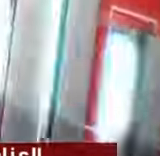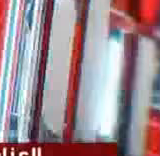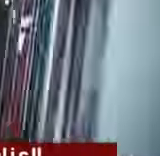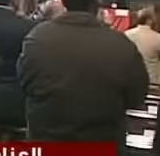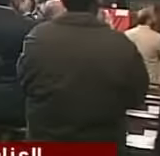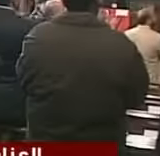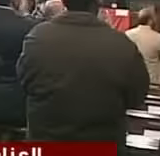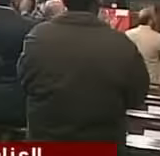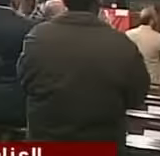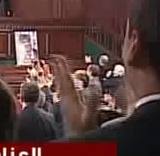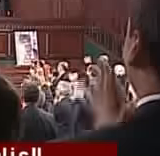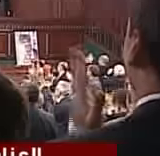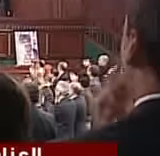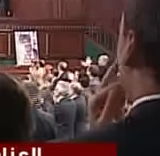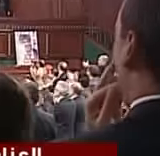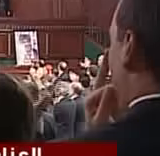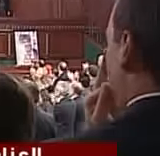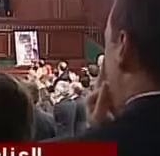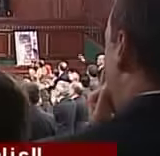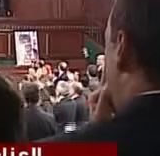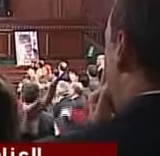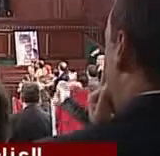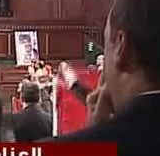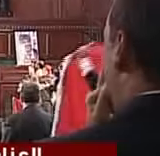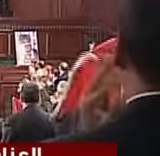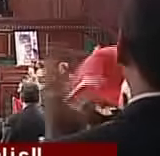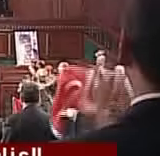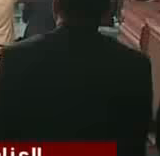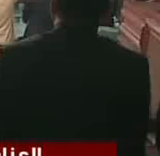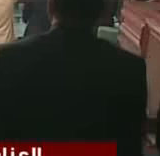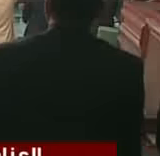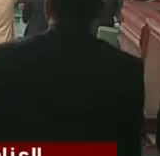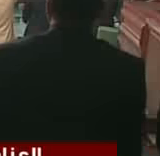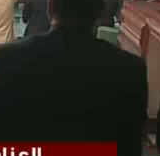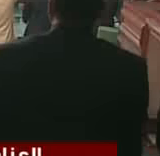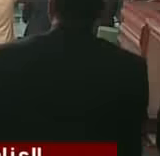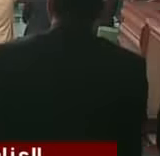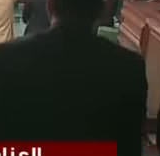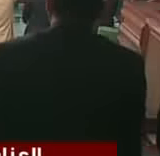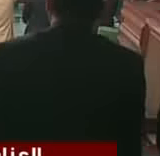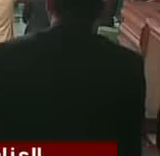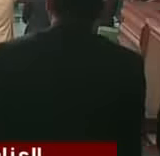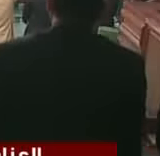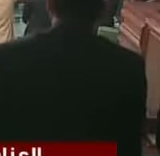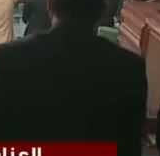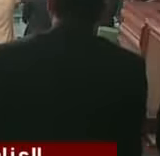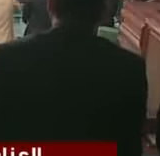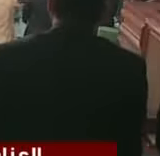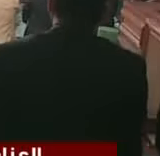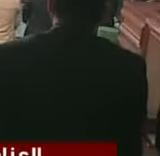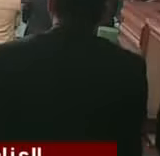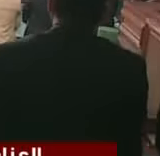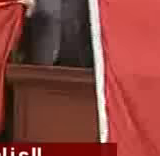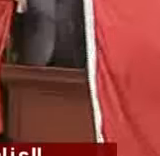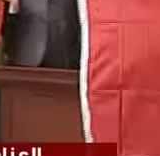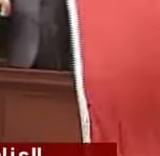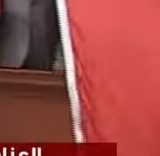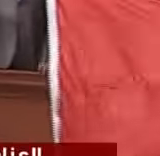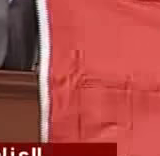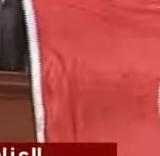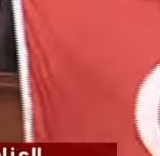مرور 3 سنوات على ميلاد دستور الجمهورية الثانية وسط تجاذبات سياسية تعيق تفعيل بعض نصوصه.